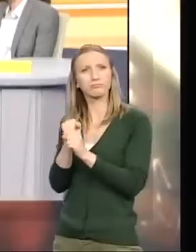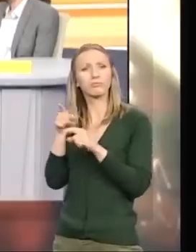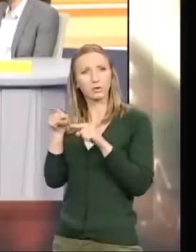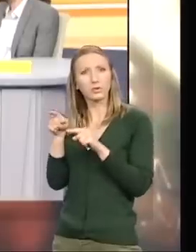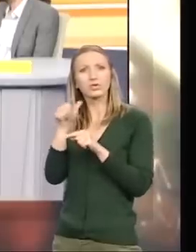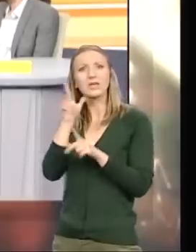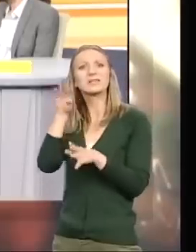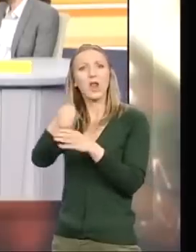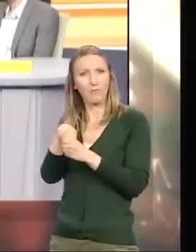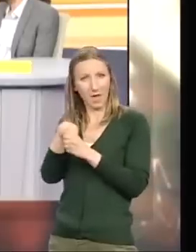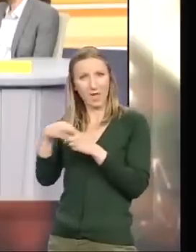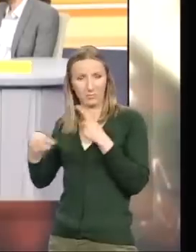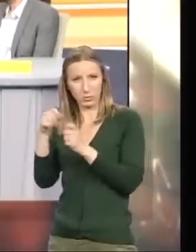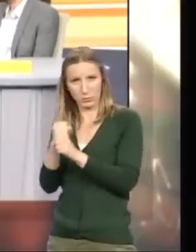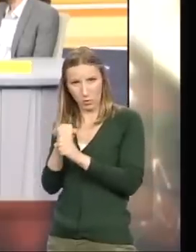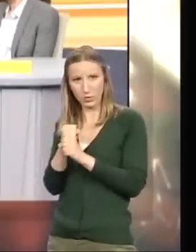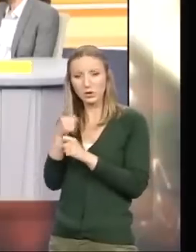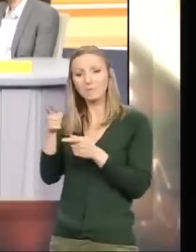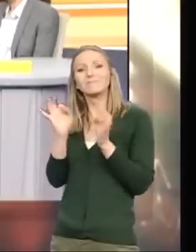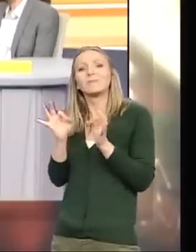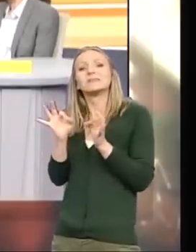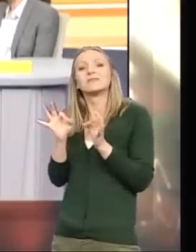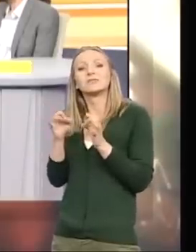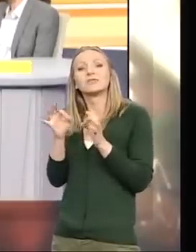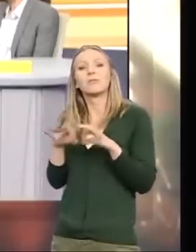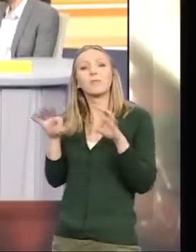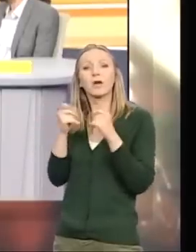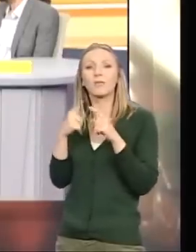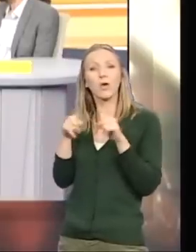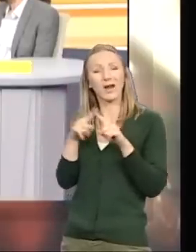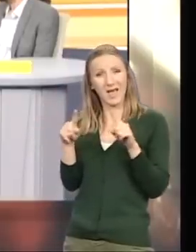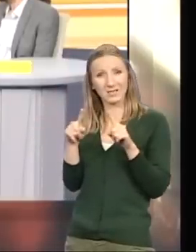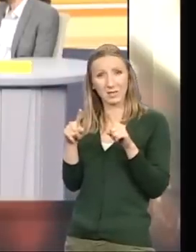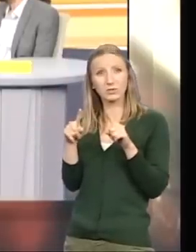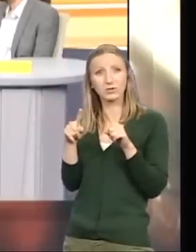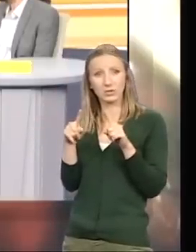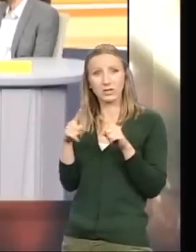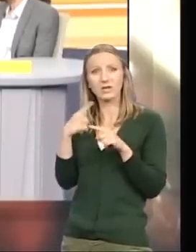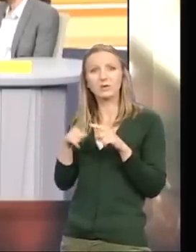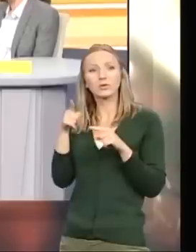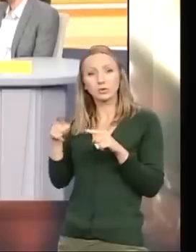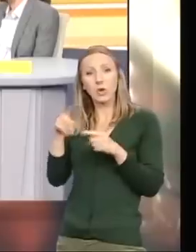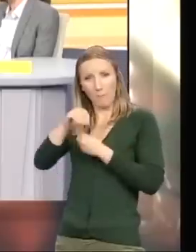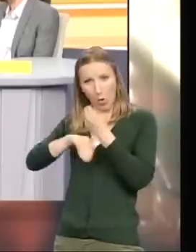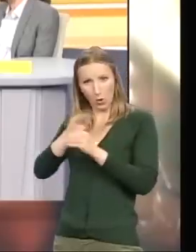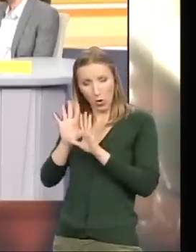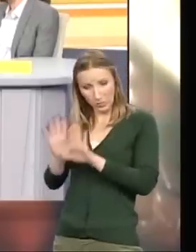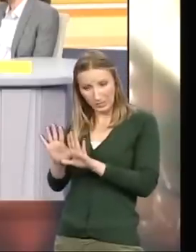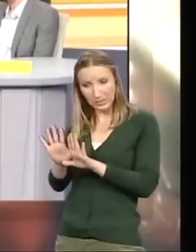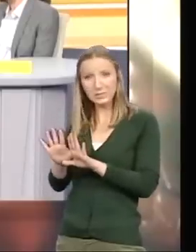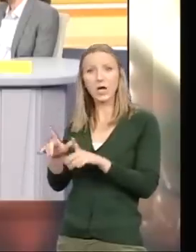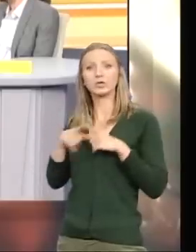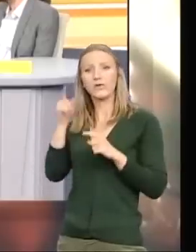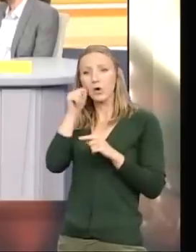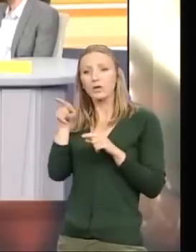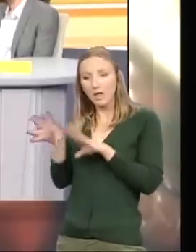specifičan po tome i razlikuje se od nekih drugih projekata koje su pre nas kolege počeli, što je iz biološke porodice, pored živih roditelja,